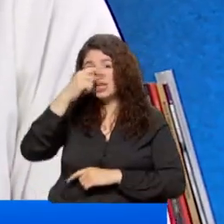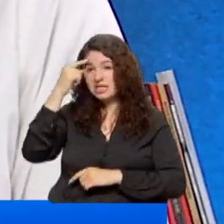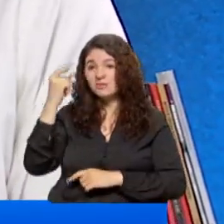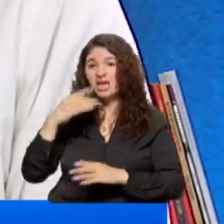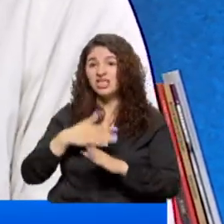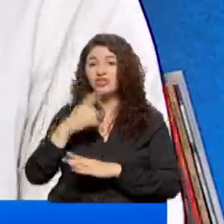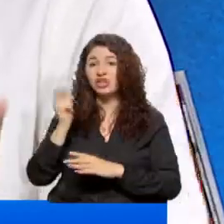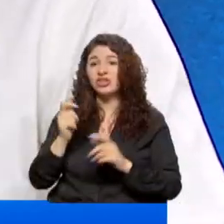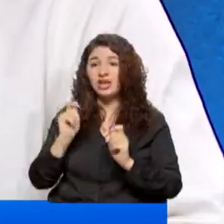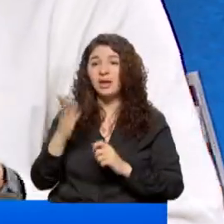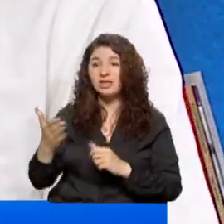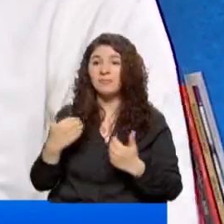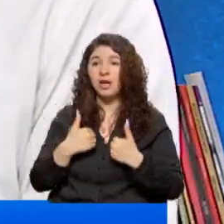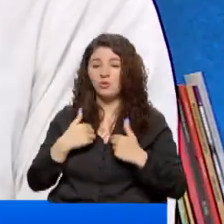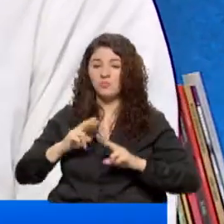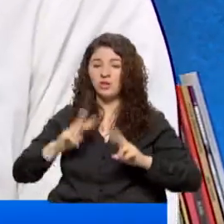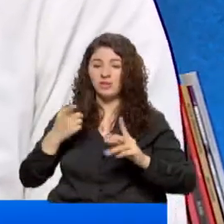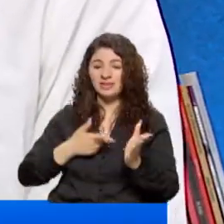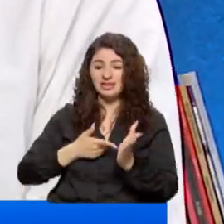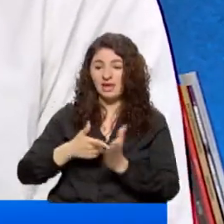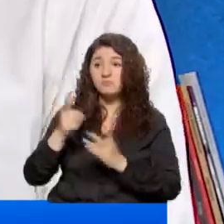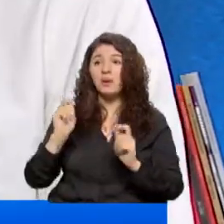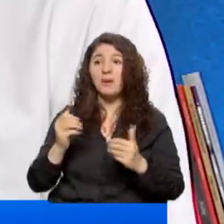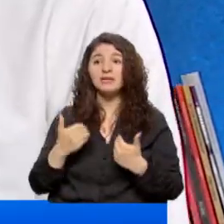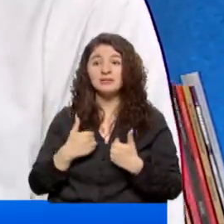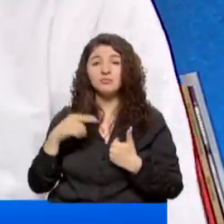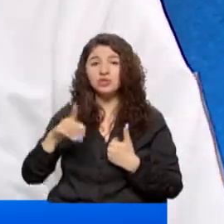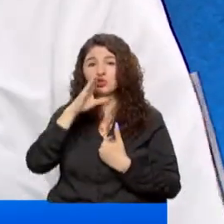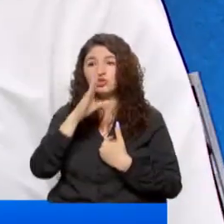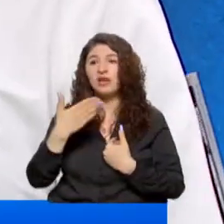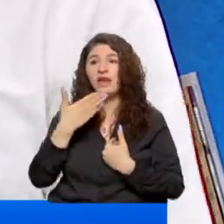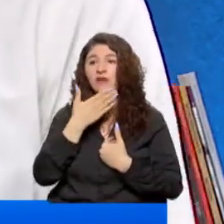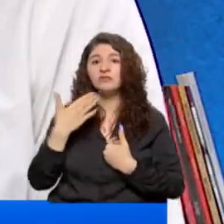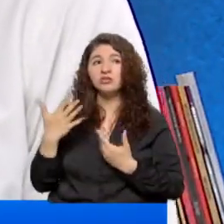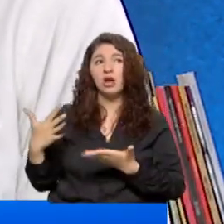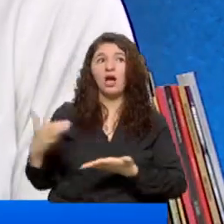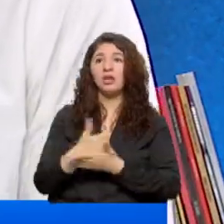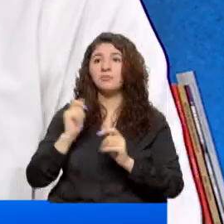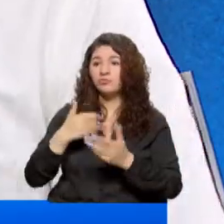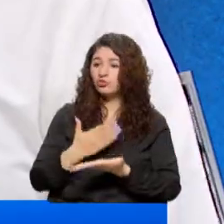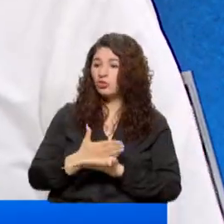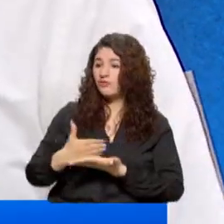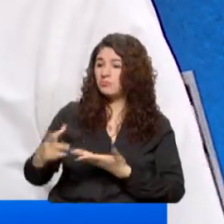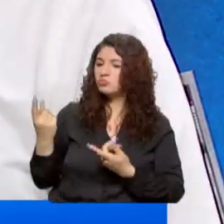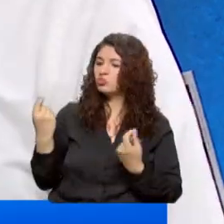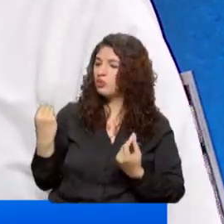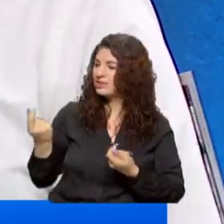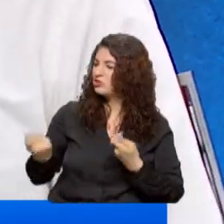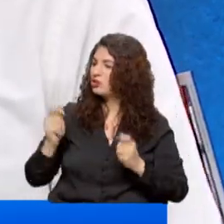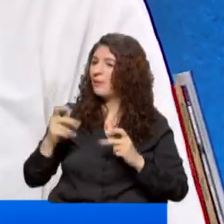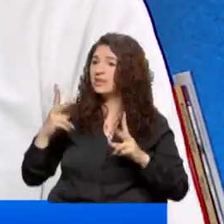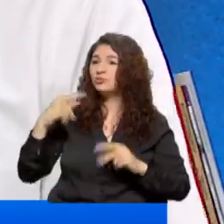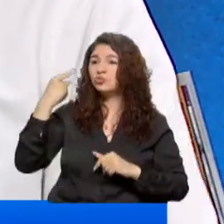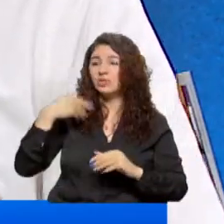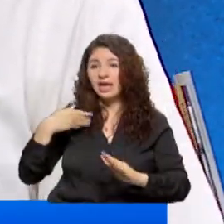potansiyeli gerçekleştirirken de Ben modern bir tarım yaparsam burada ciddi avantaj sağlayabileceğini Sürdürülebilir bir iş yapabileceğimi